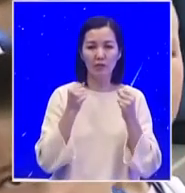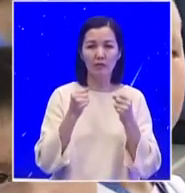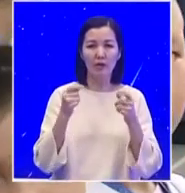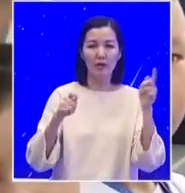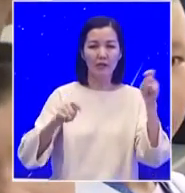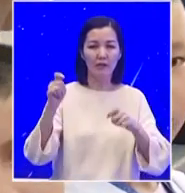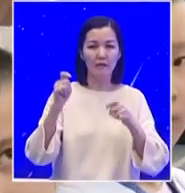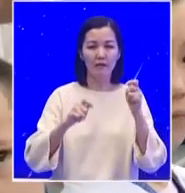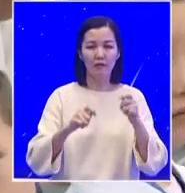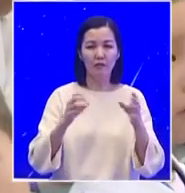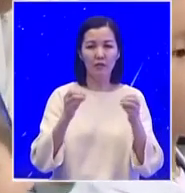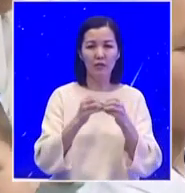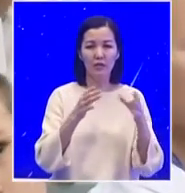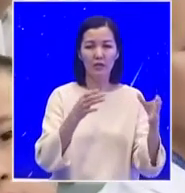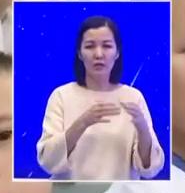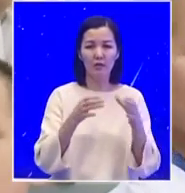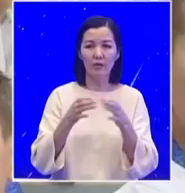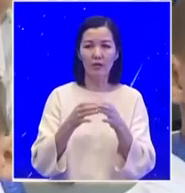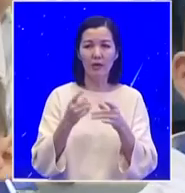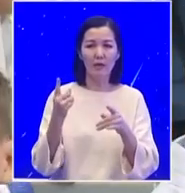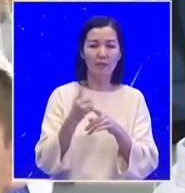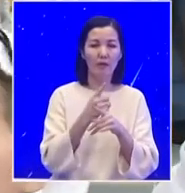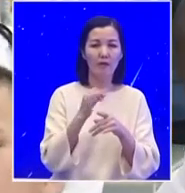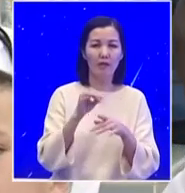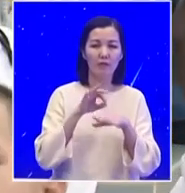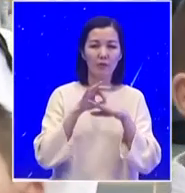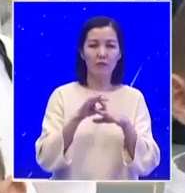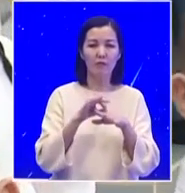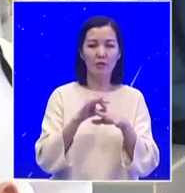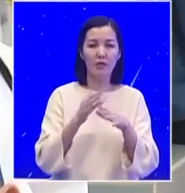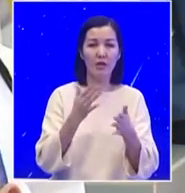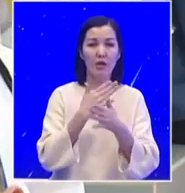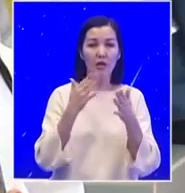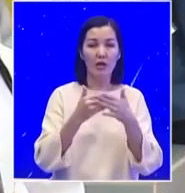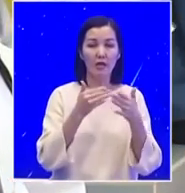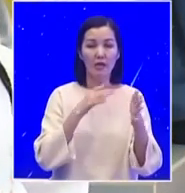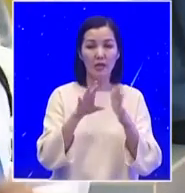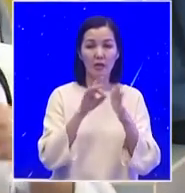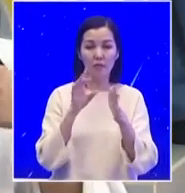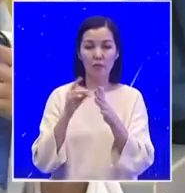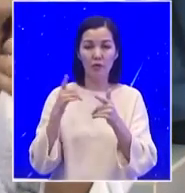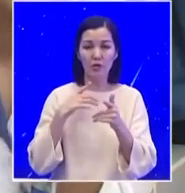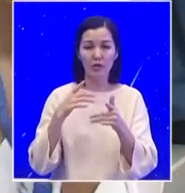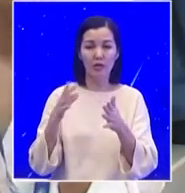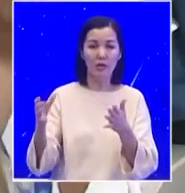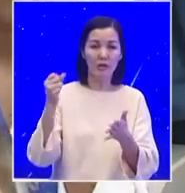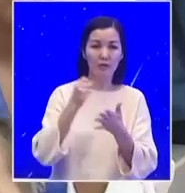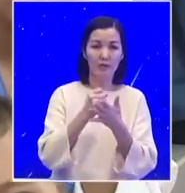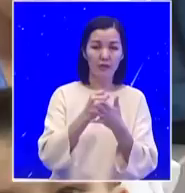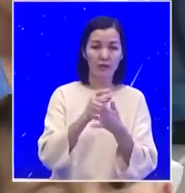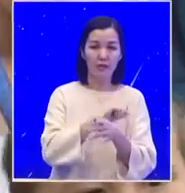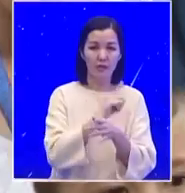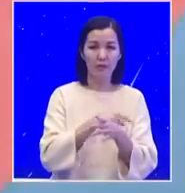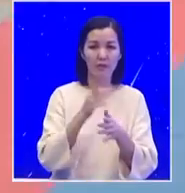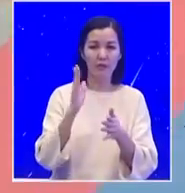всего Казахстана на 10 татами. Такое впервые в Казахстане, из-за этого мы проводим такой отборочный турнир, чтобы вывести на эти соревнования самых